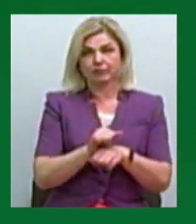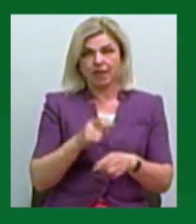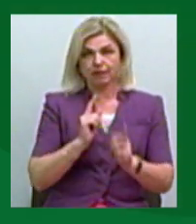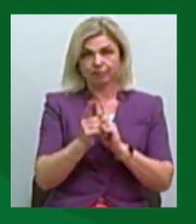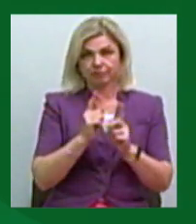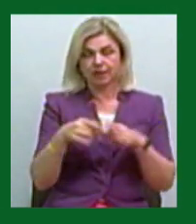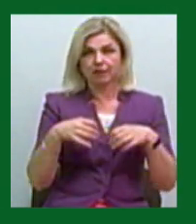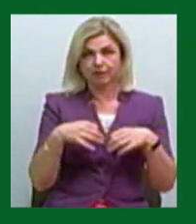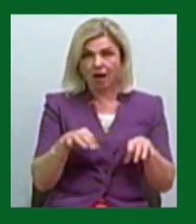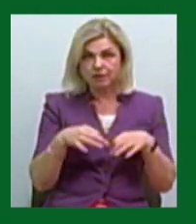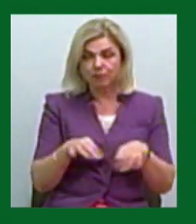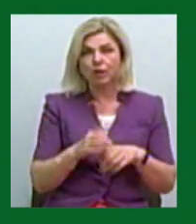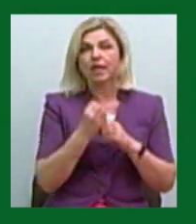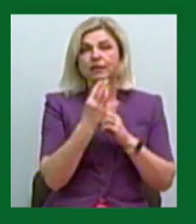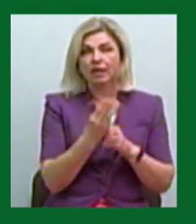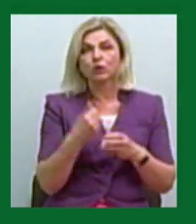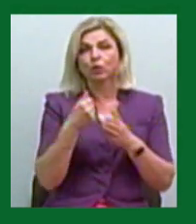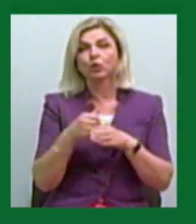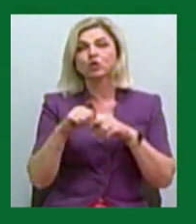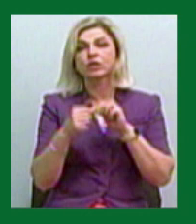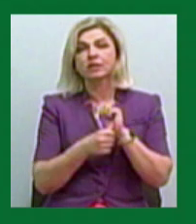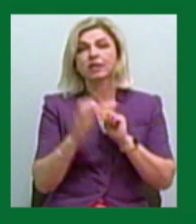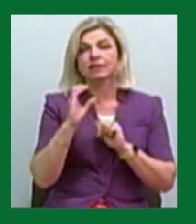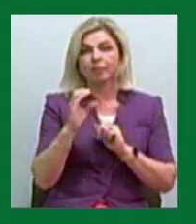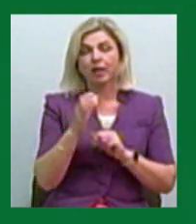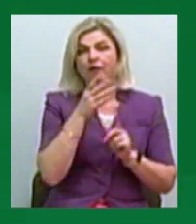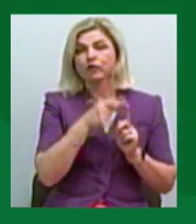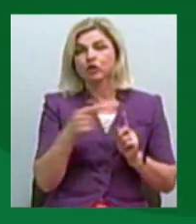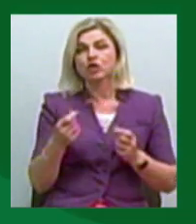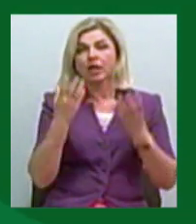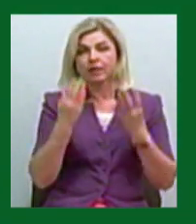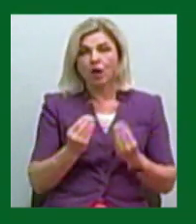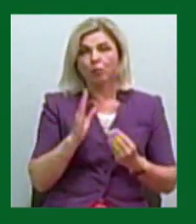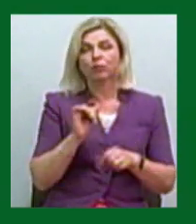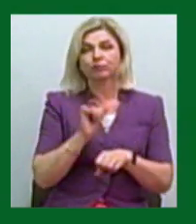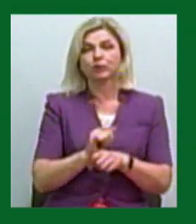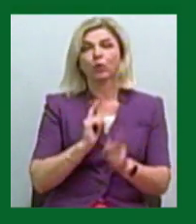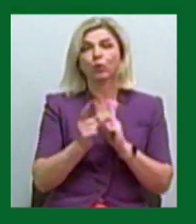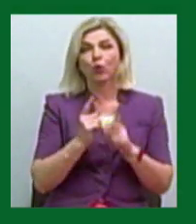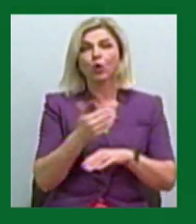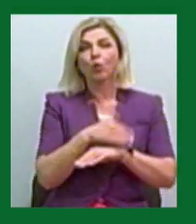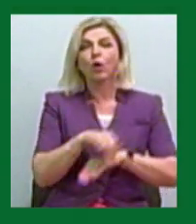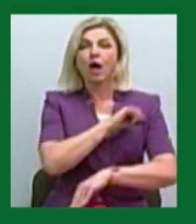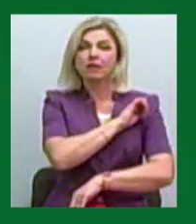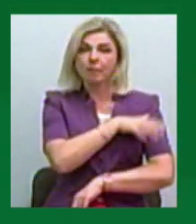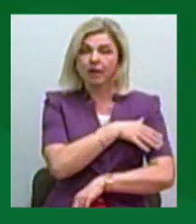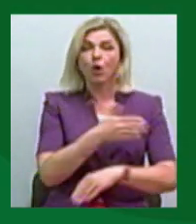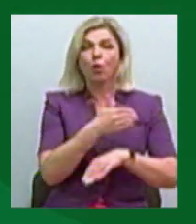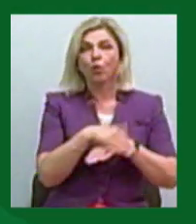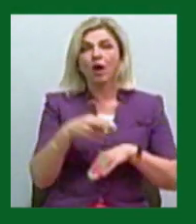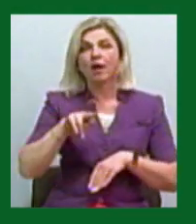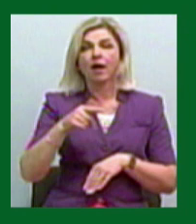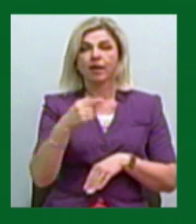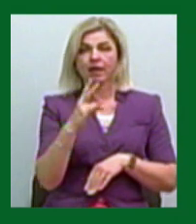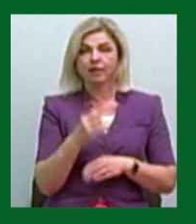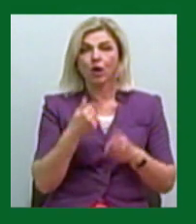транспорту. З 13 до 16 вересня протягом дня буде обмежено рух на вулиці Адміральській від вулиці Лягіна до